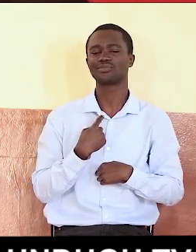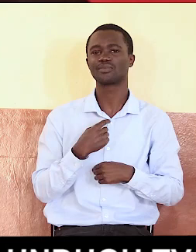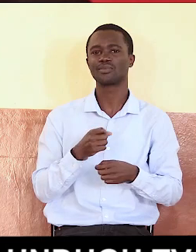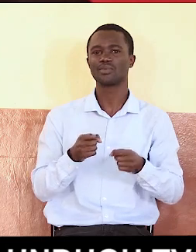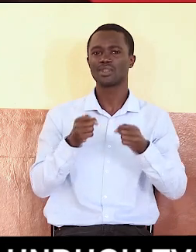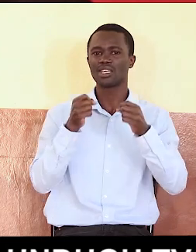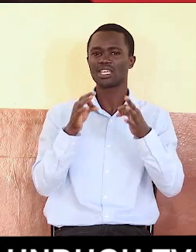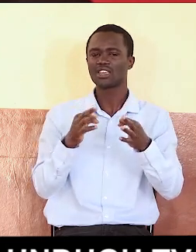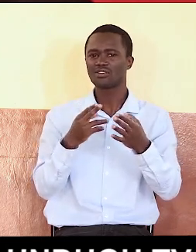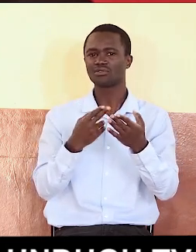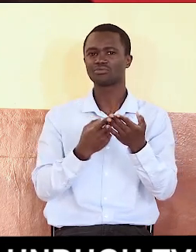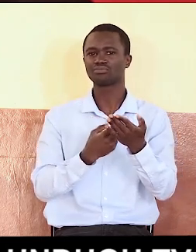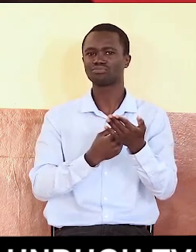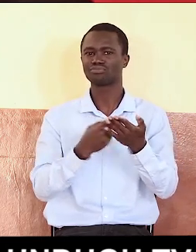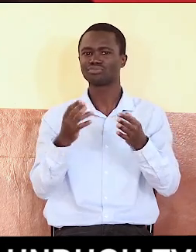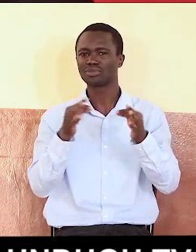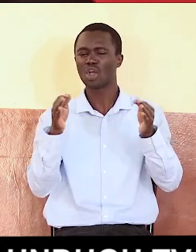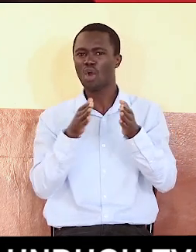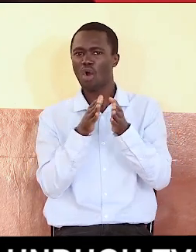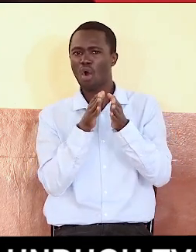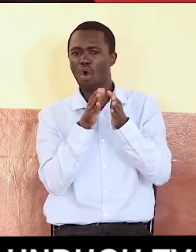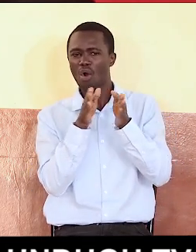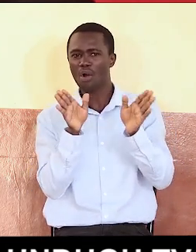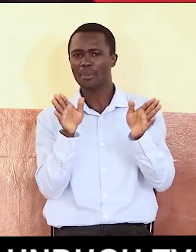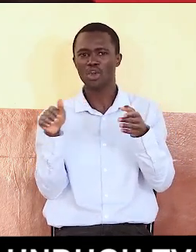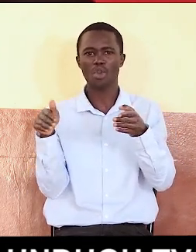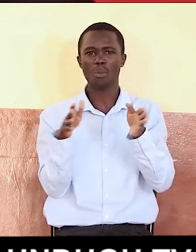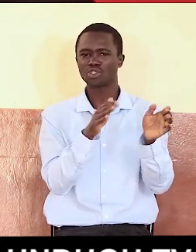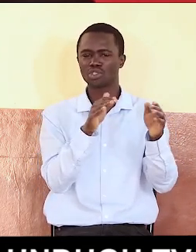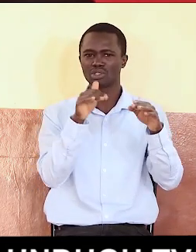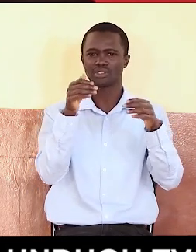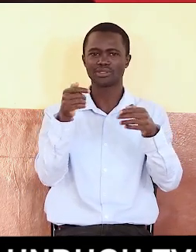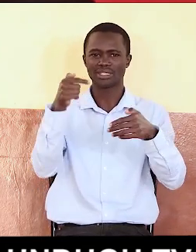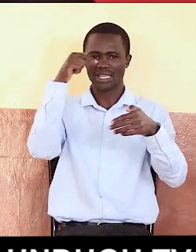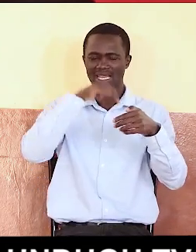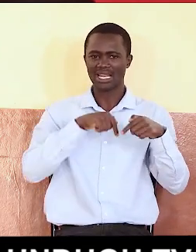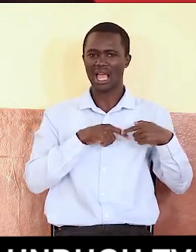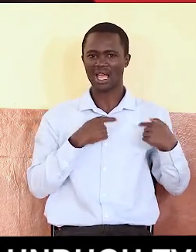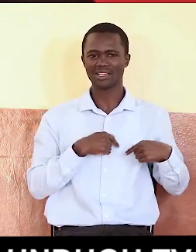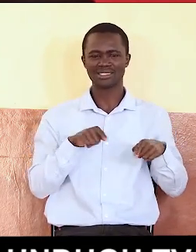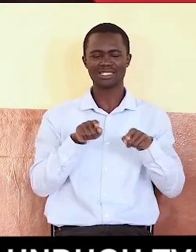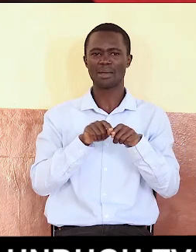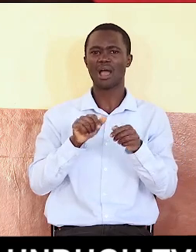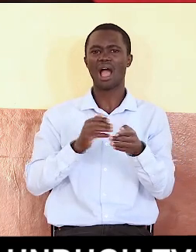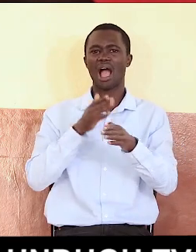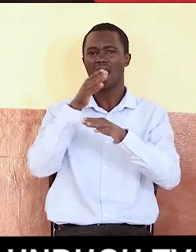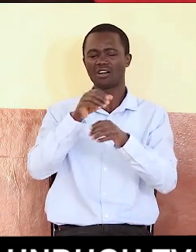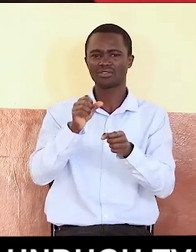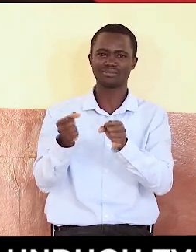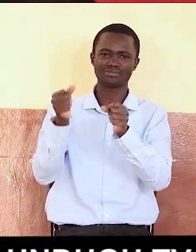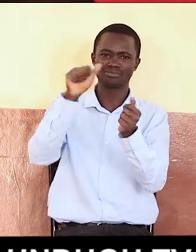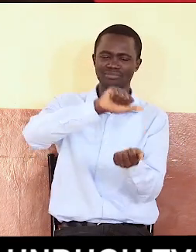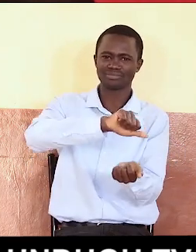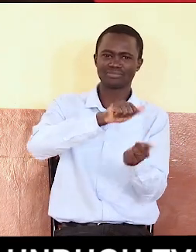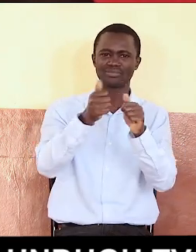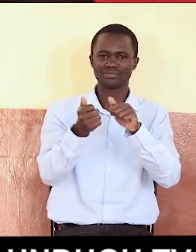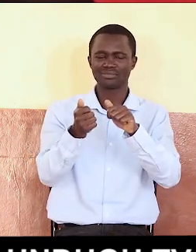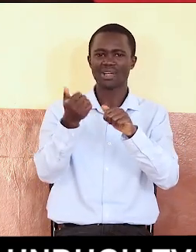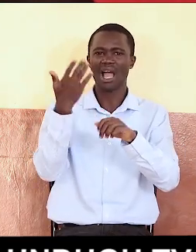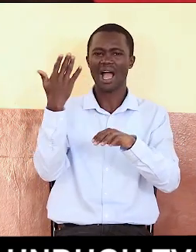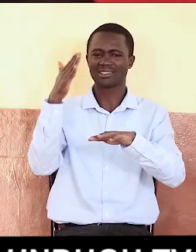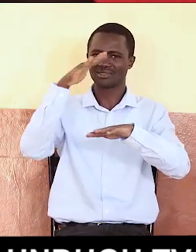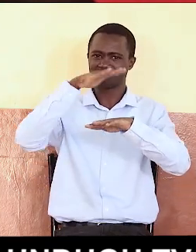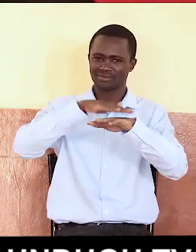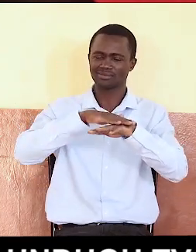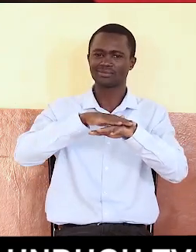Mtakatifu tumemfungulia ndani ya mioyo yetu, hata baada ya ubatizo umewekelewa mikono. Hata zaidi na